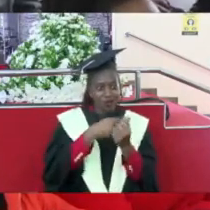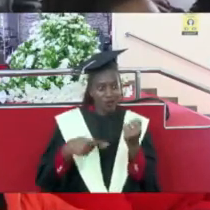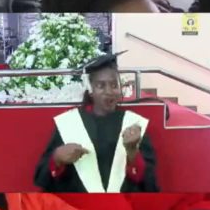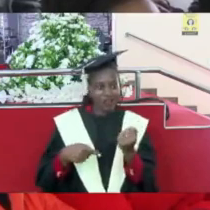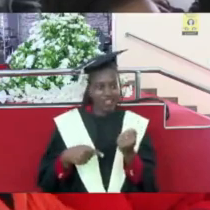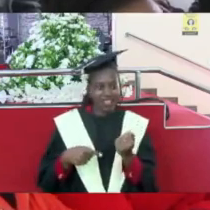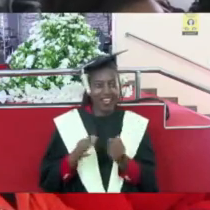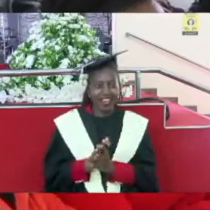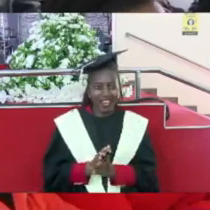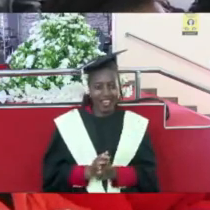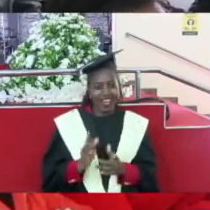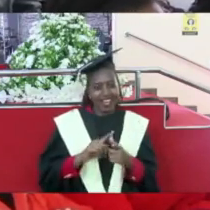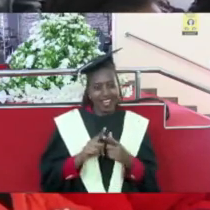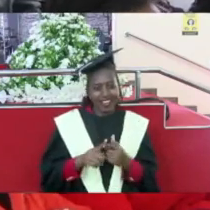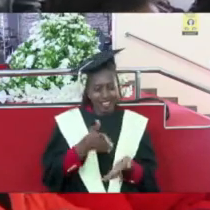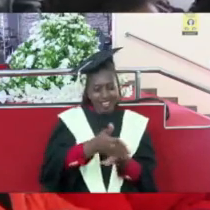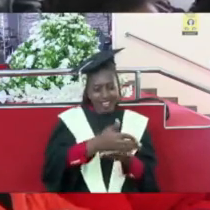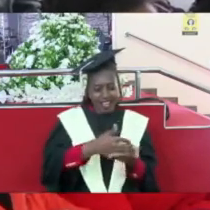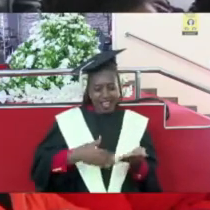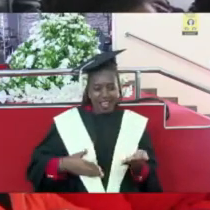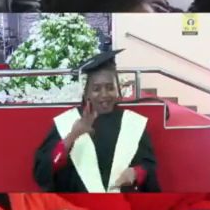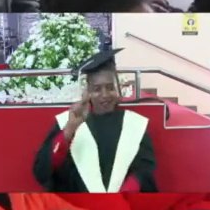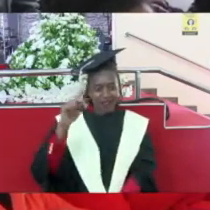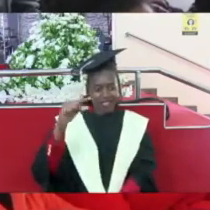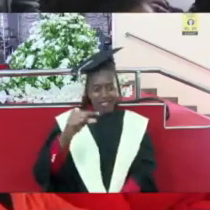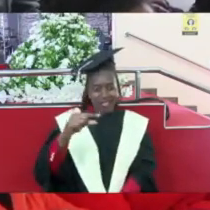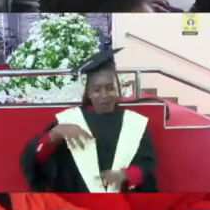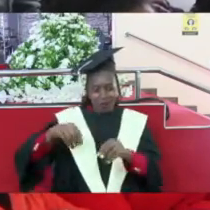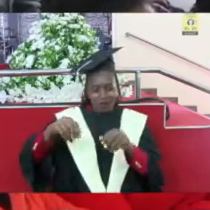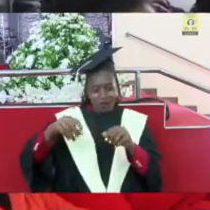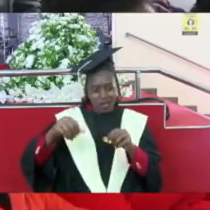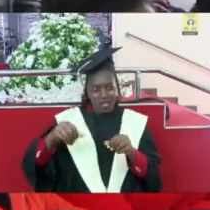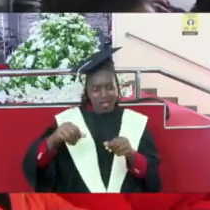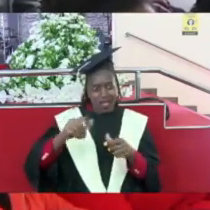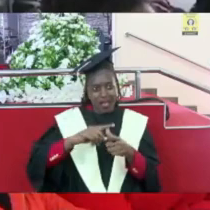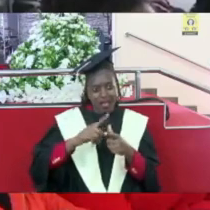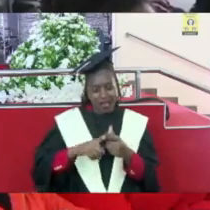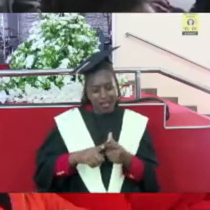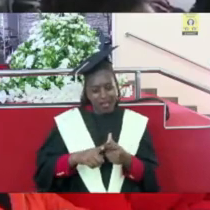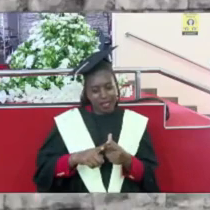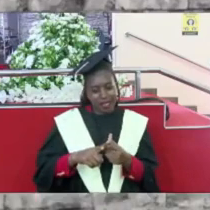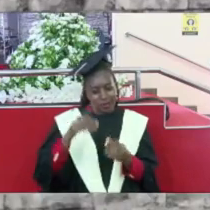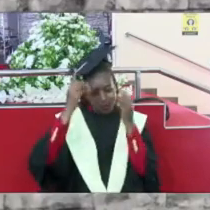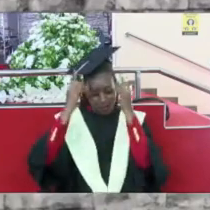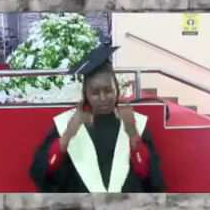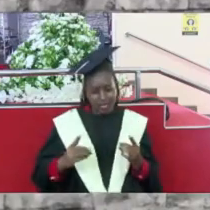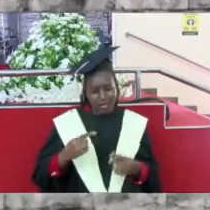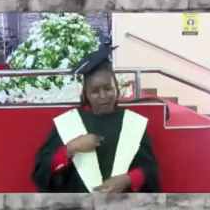Na nusu kilo ya unga. And a half kg of flour. Na unaamua nitakuwa nikikula supper tu, because supper ndio